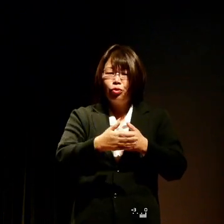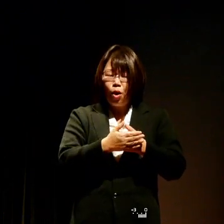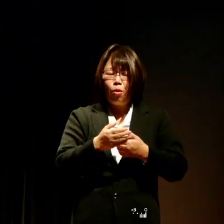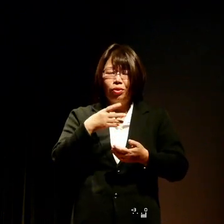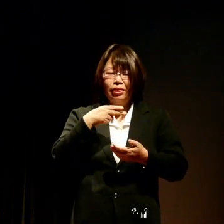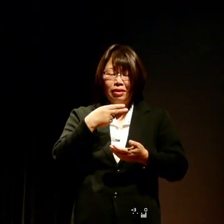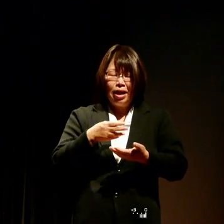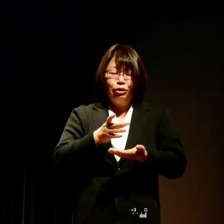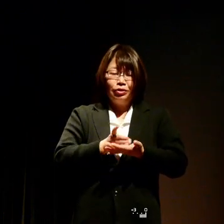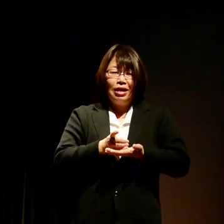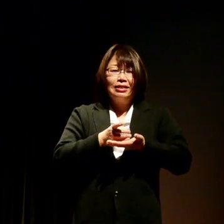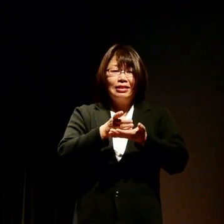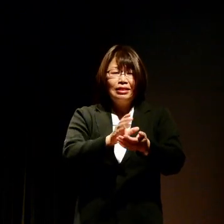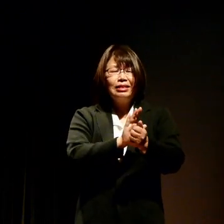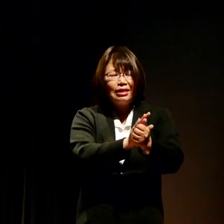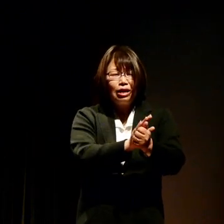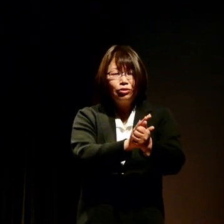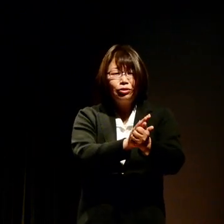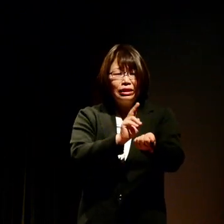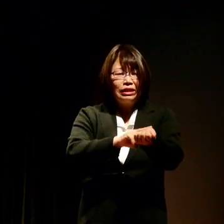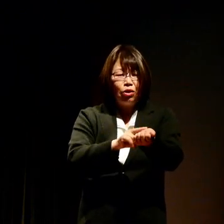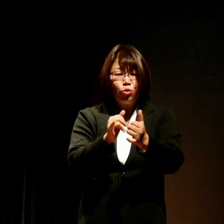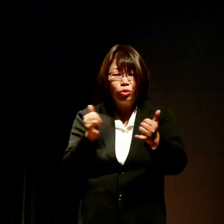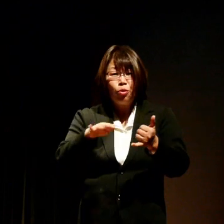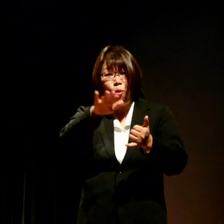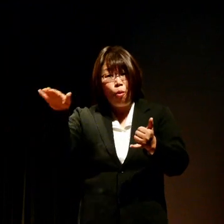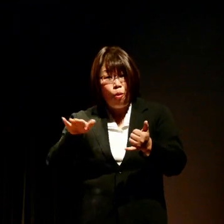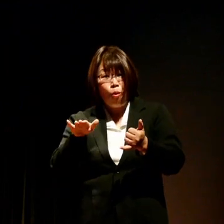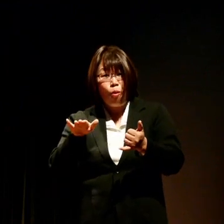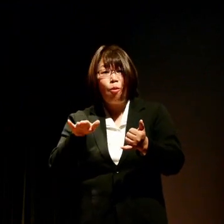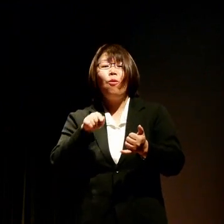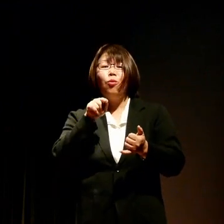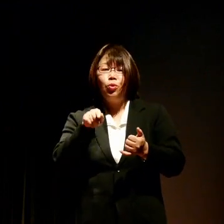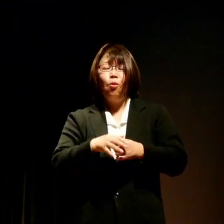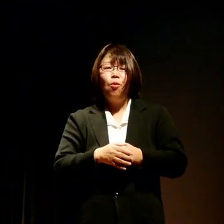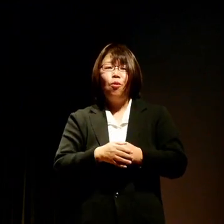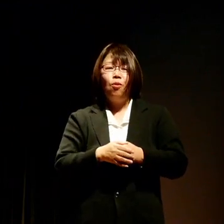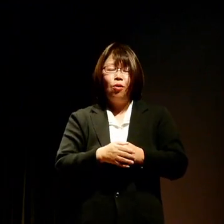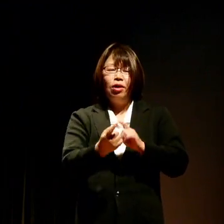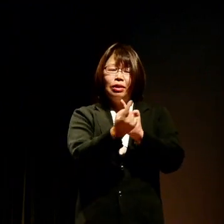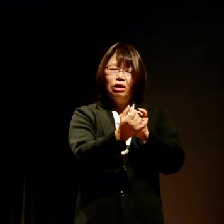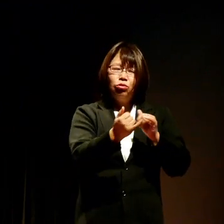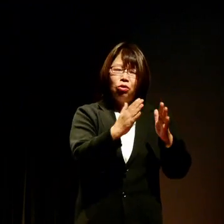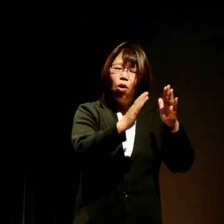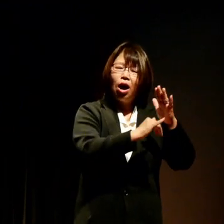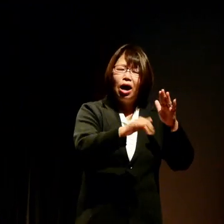ツで、医療従事者の方と、そのご対象者のご家族